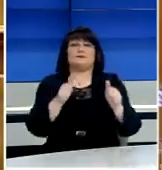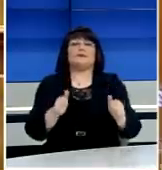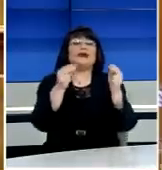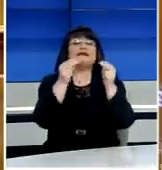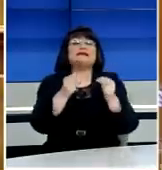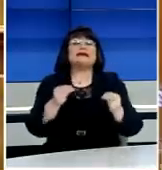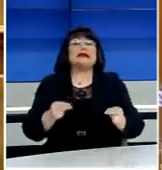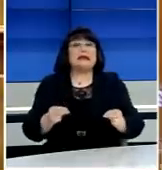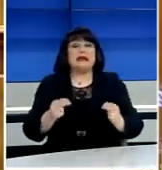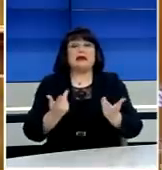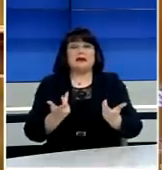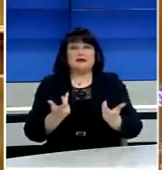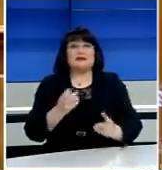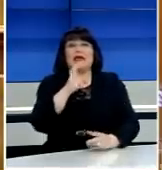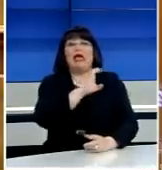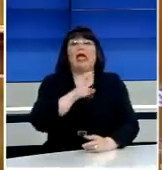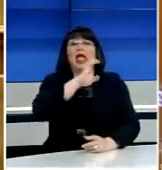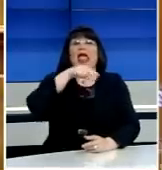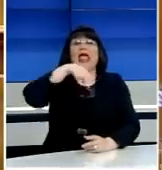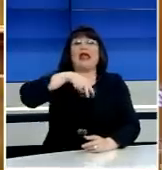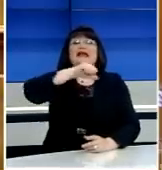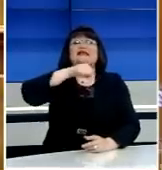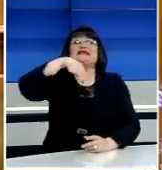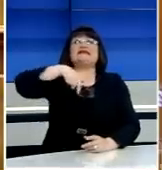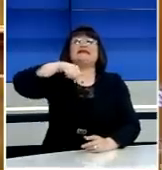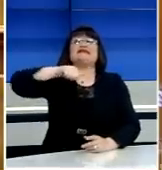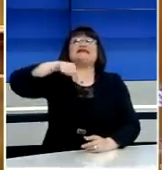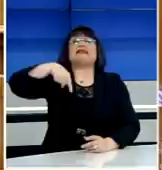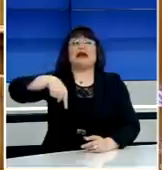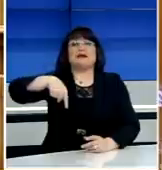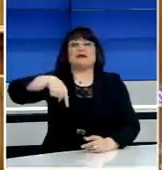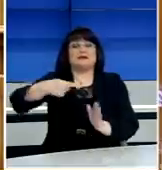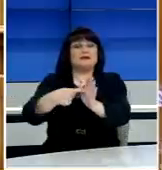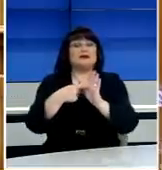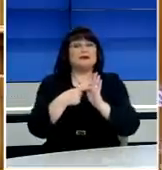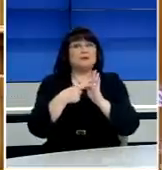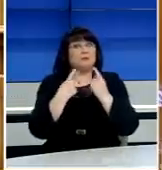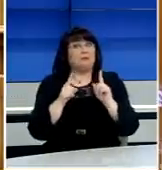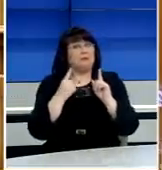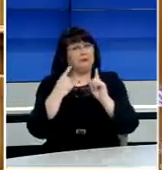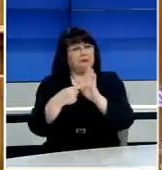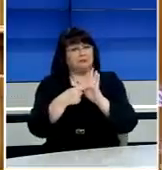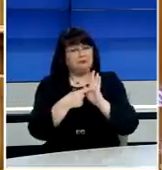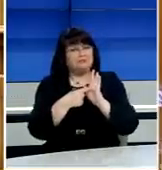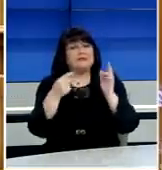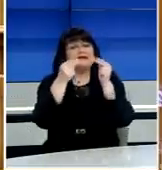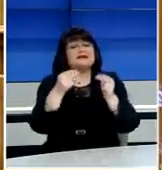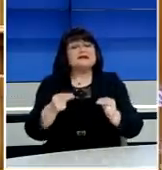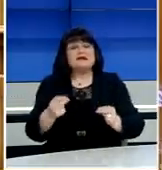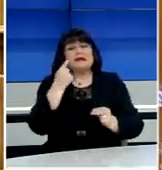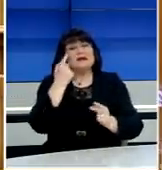στοιχείων της Ελστάτ που δείχνουν κάτι μοναδικό. Κάτι το οποίο